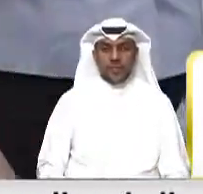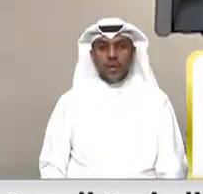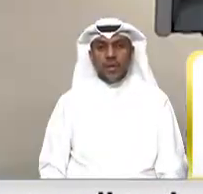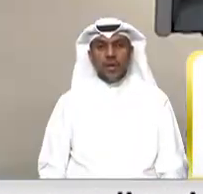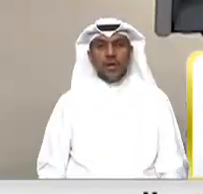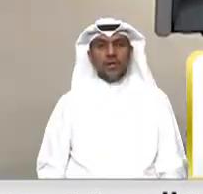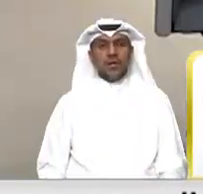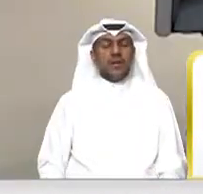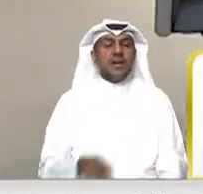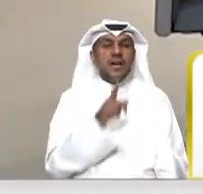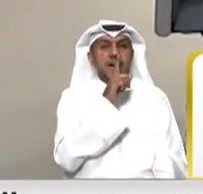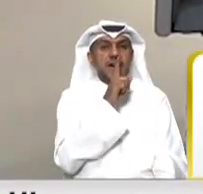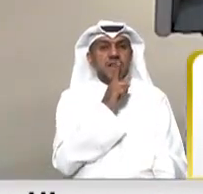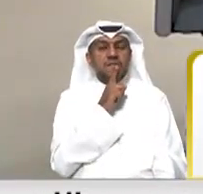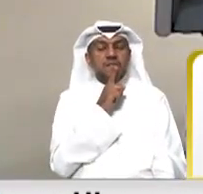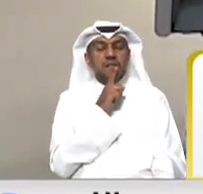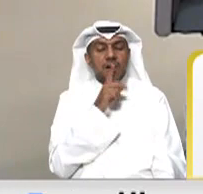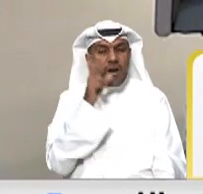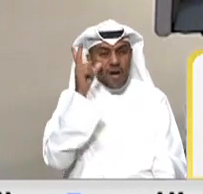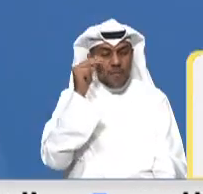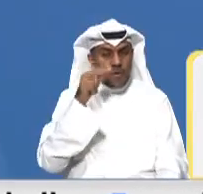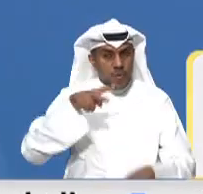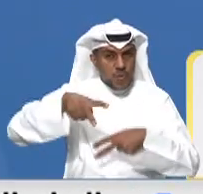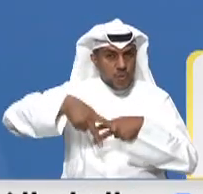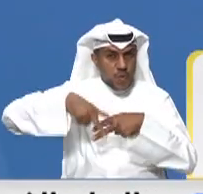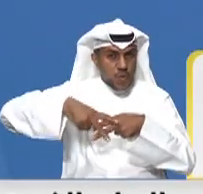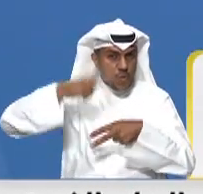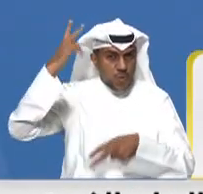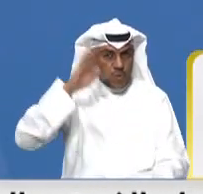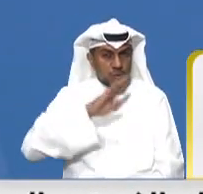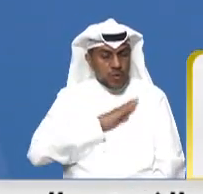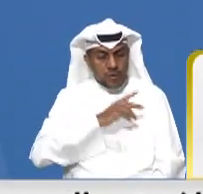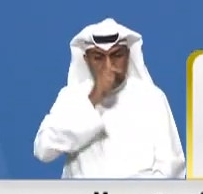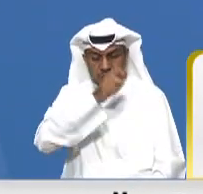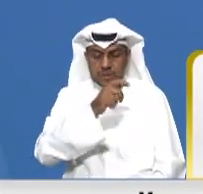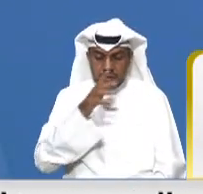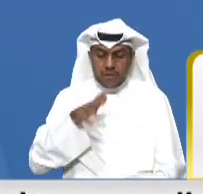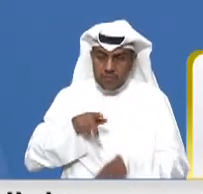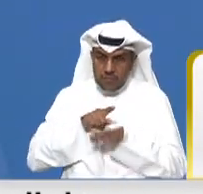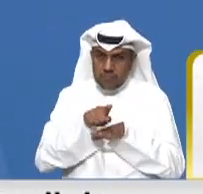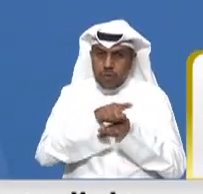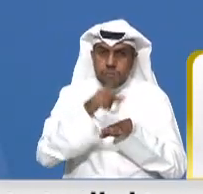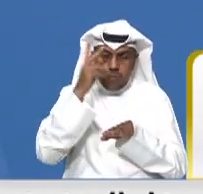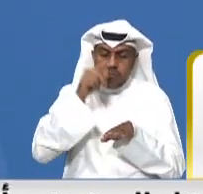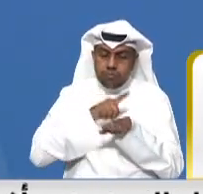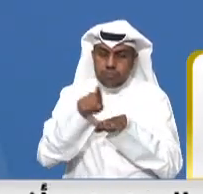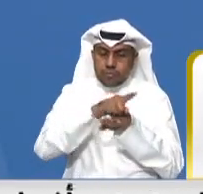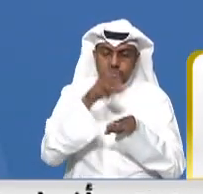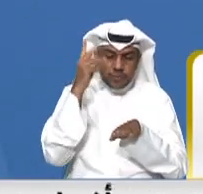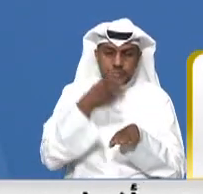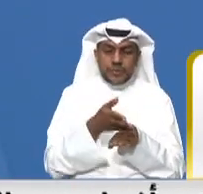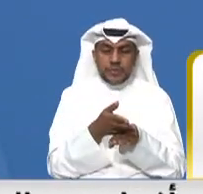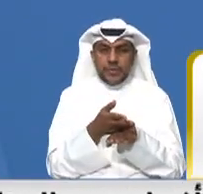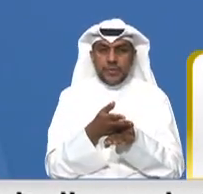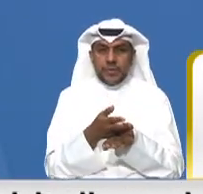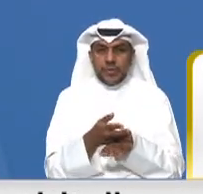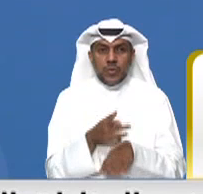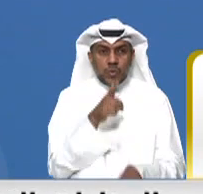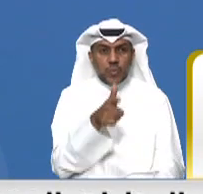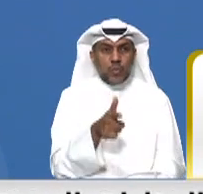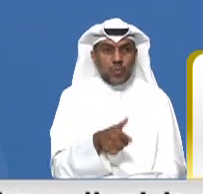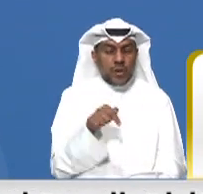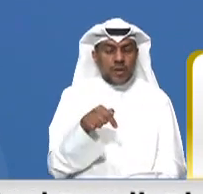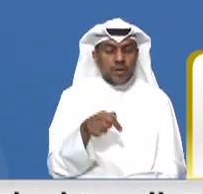بري على مدينة رفح في قطاع غزة. والمفوض العام للأونروا فيليب لازاريني يؤكد أنه لم يطلب